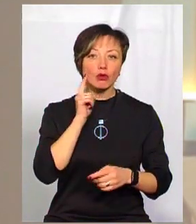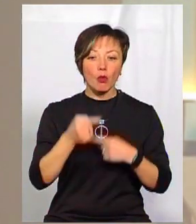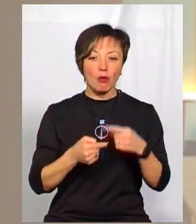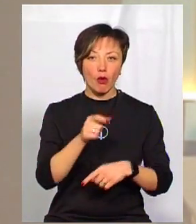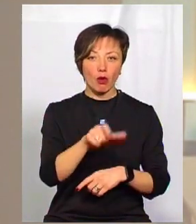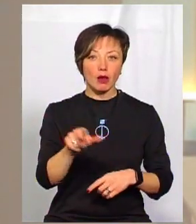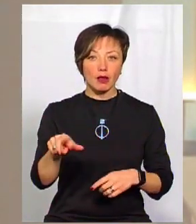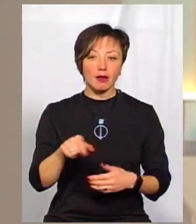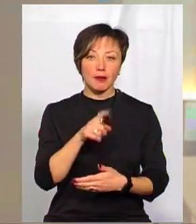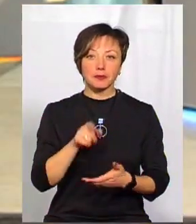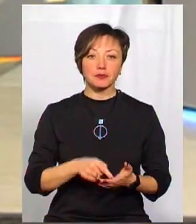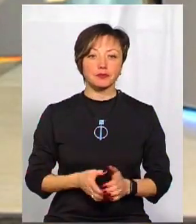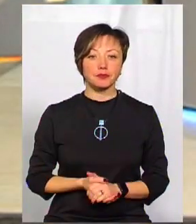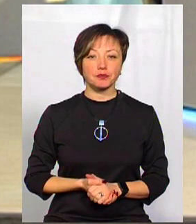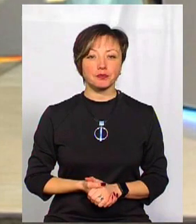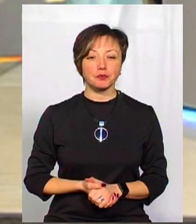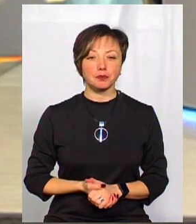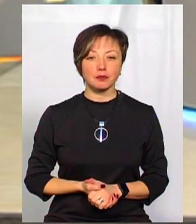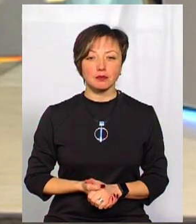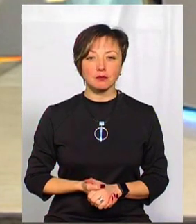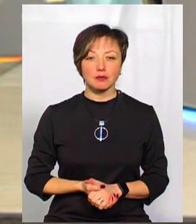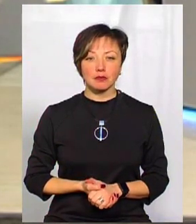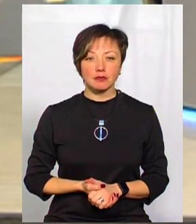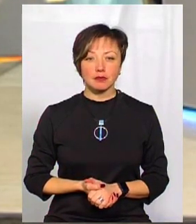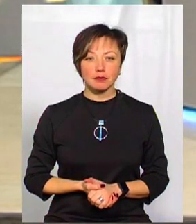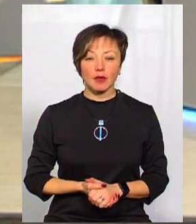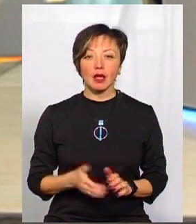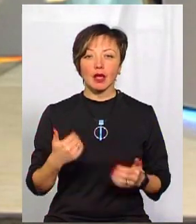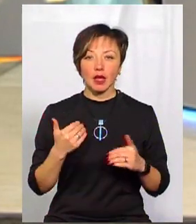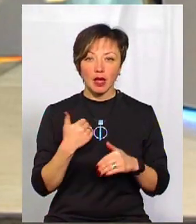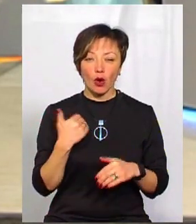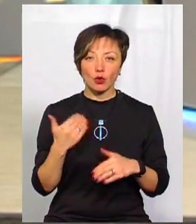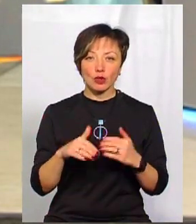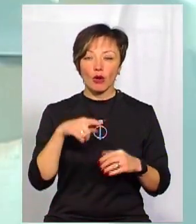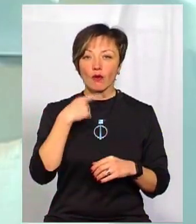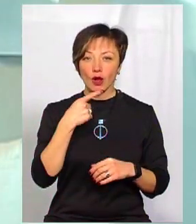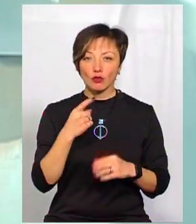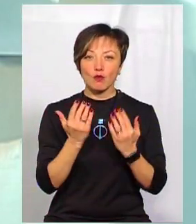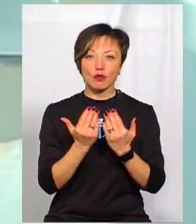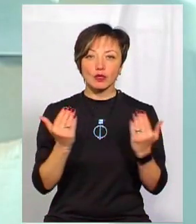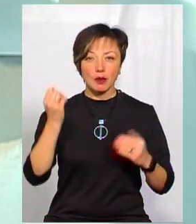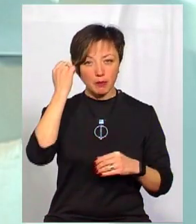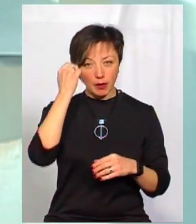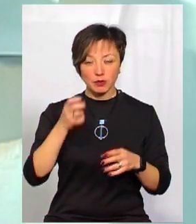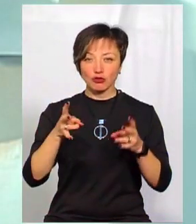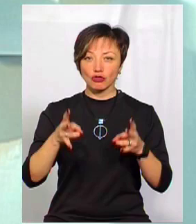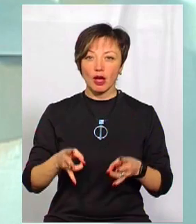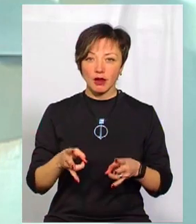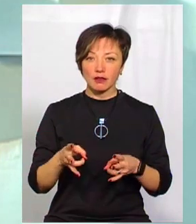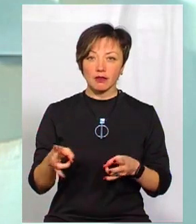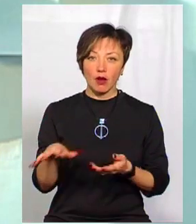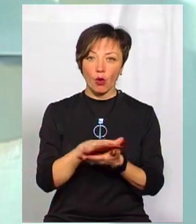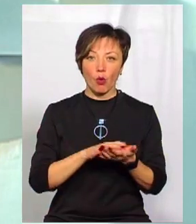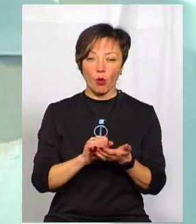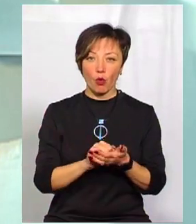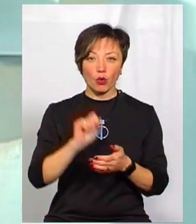покоління, до людей, які цікавляться? Я вже говорила про те, що в музеї пам'яті жертв Голокосту у